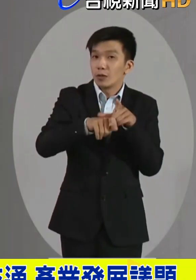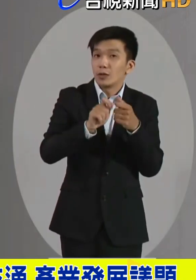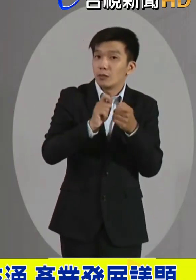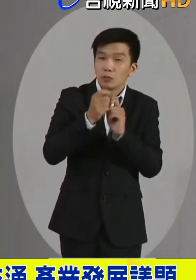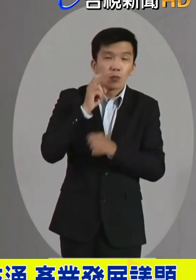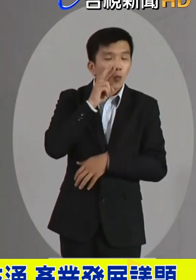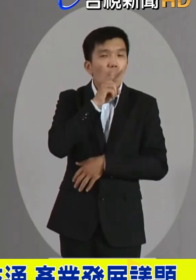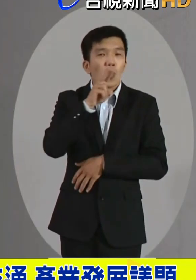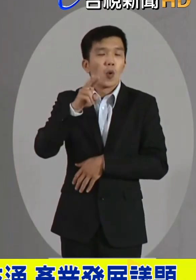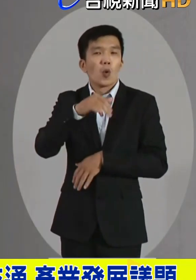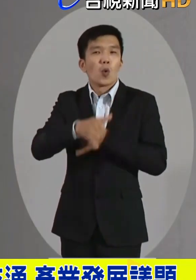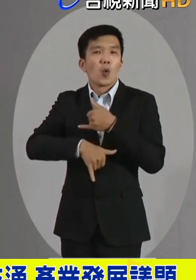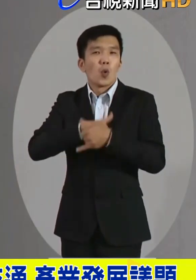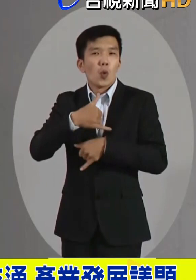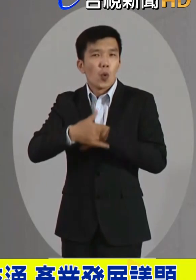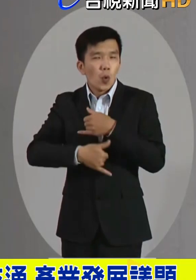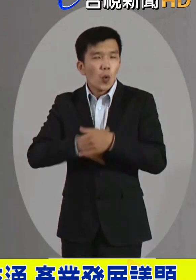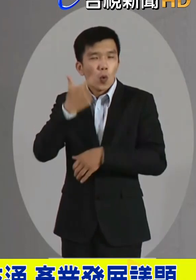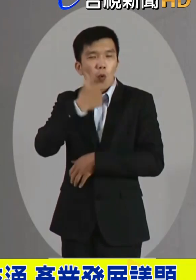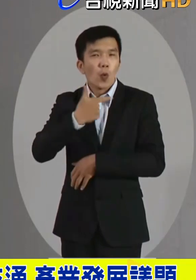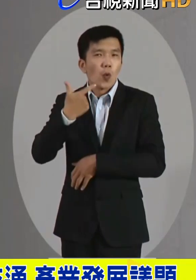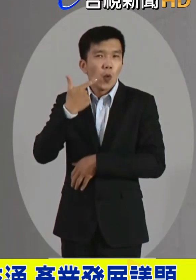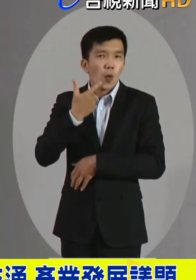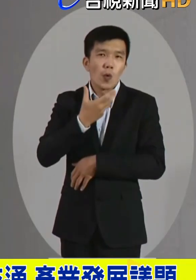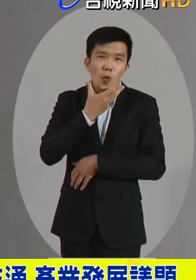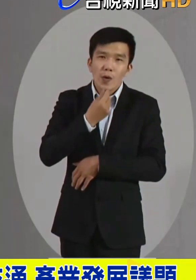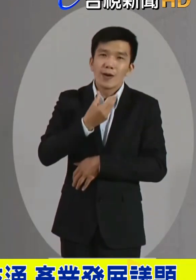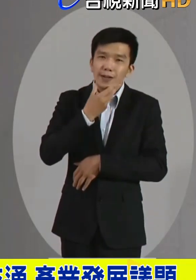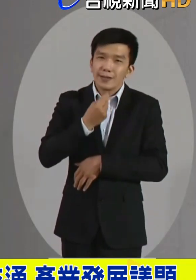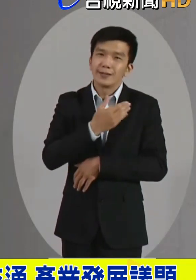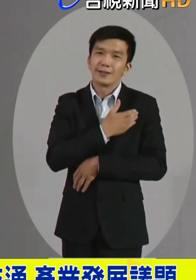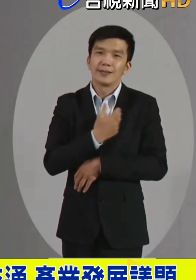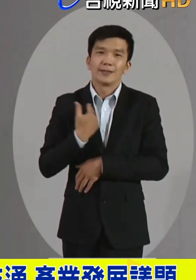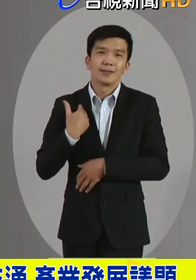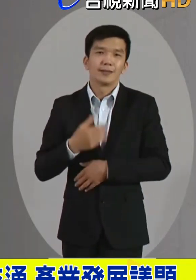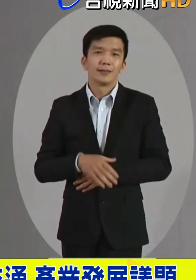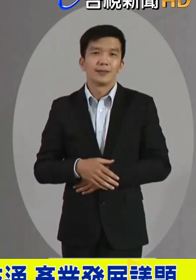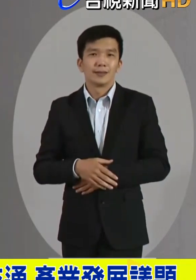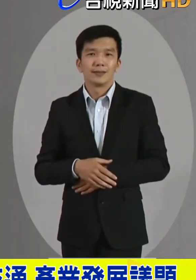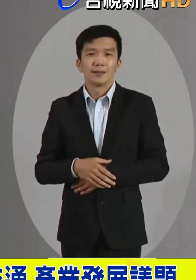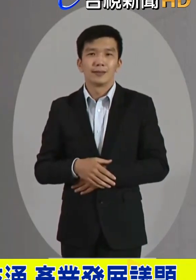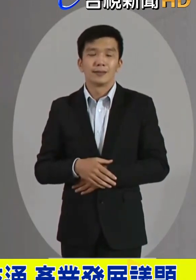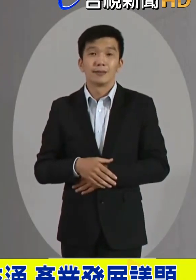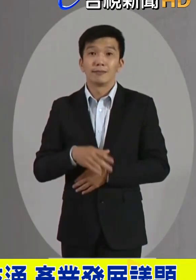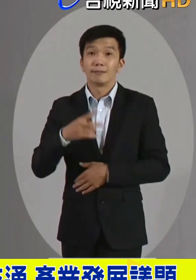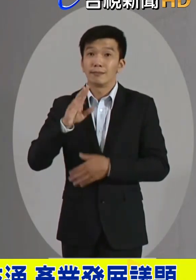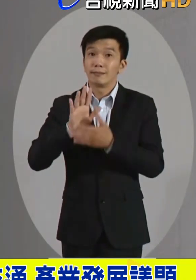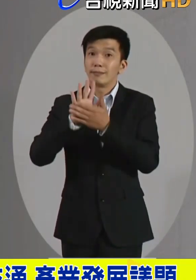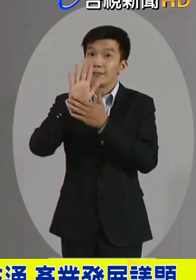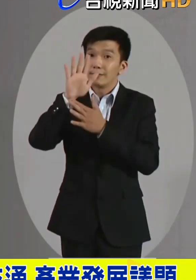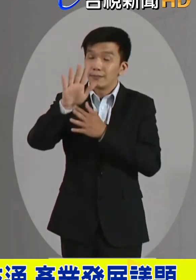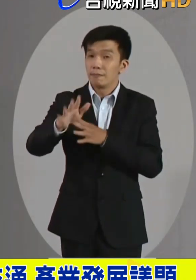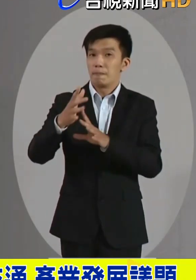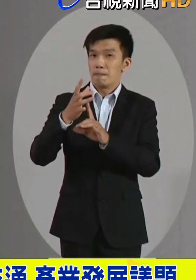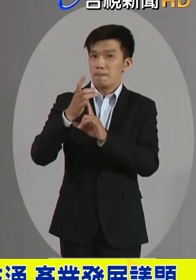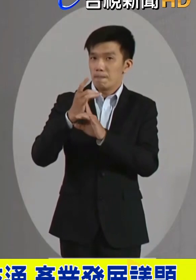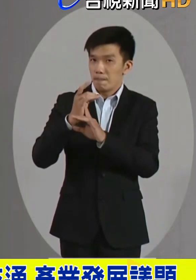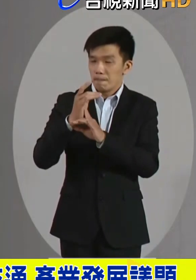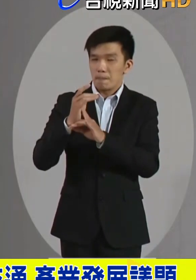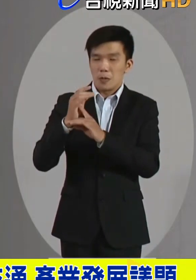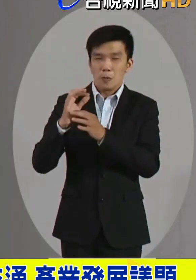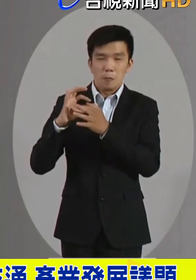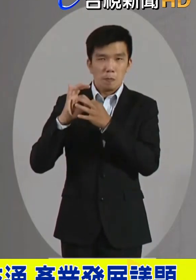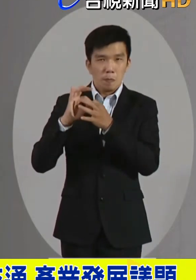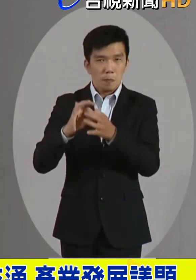生活的一个美感跟生活的舒适感。那当然，未来的新竹会是一个永续宜居